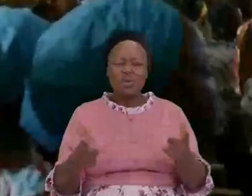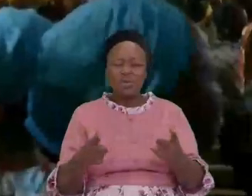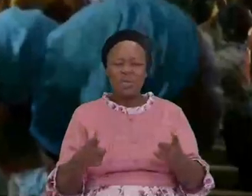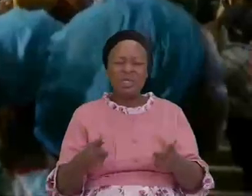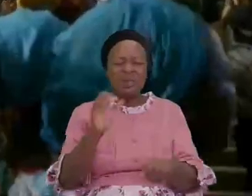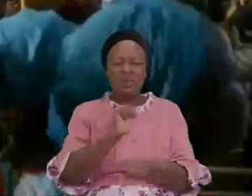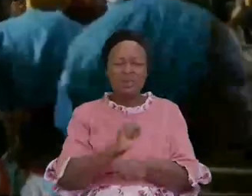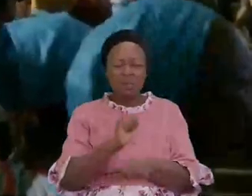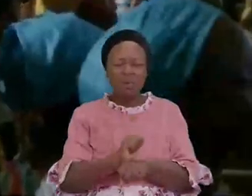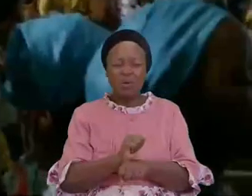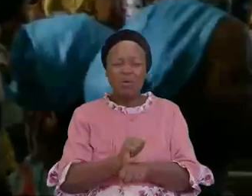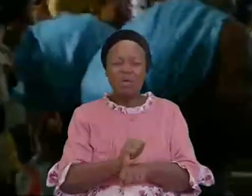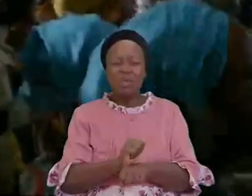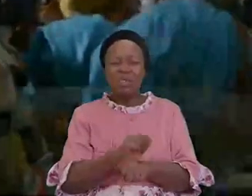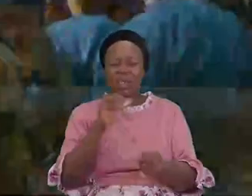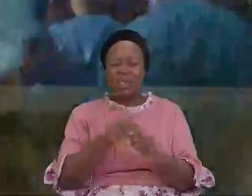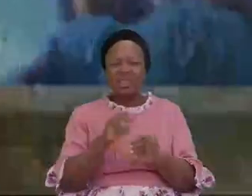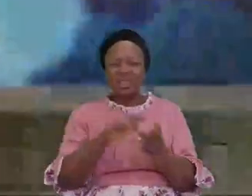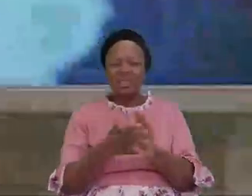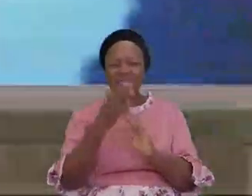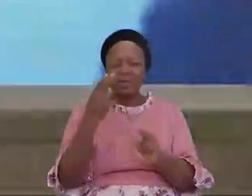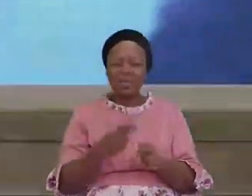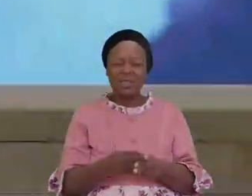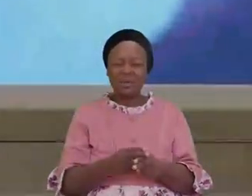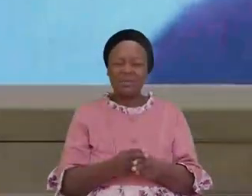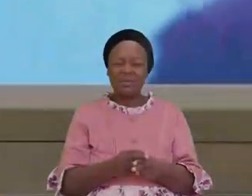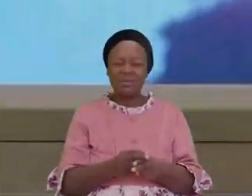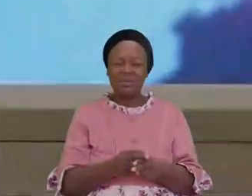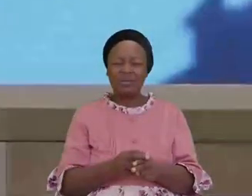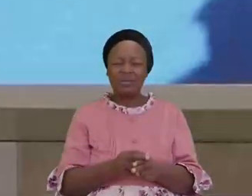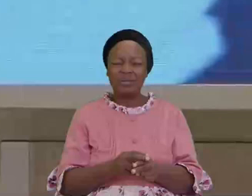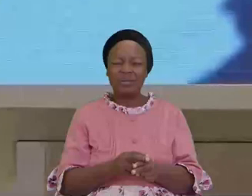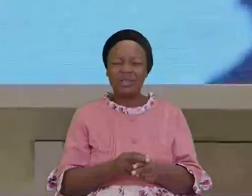Tu vas accomplir l'extraordinaire.